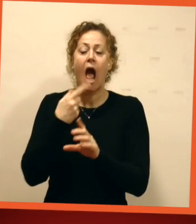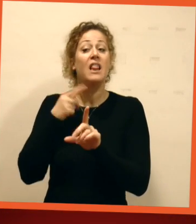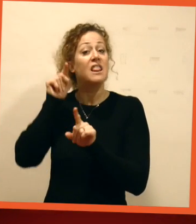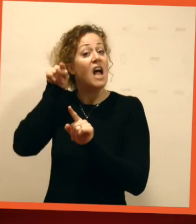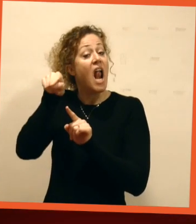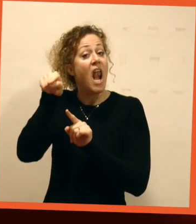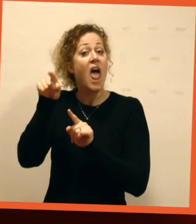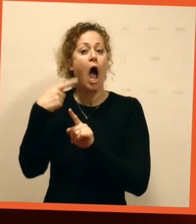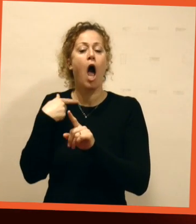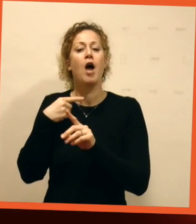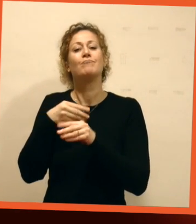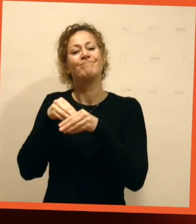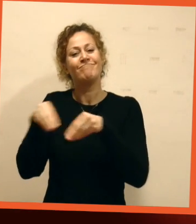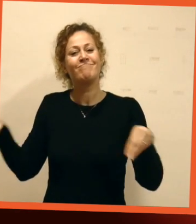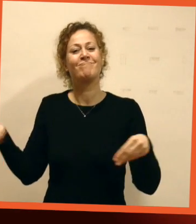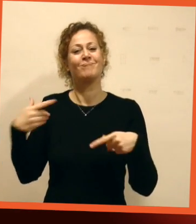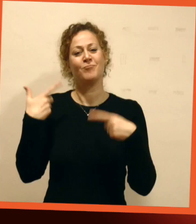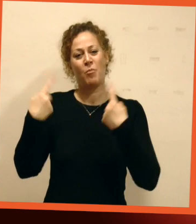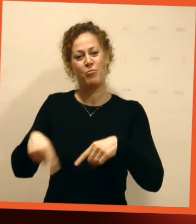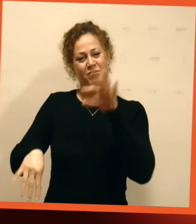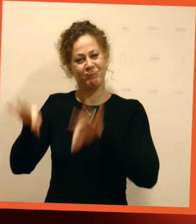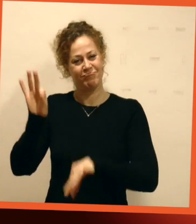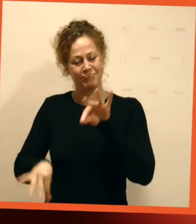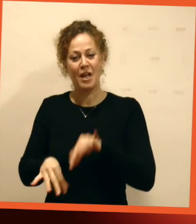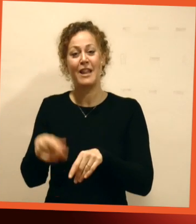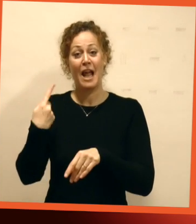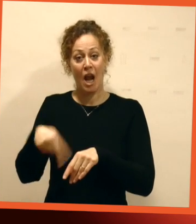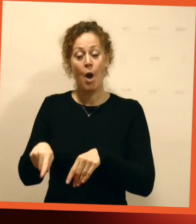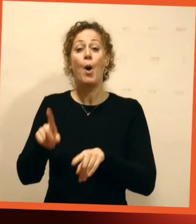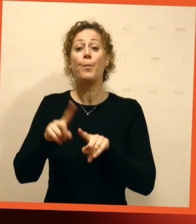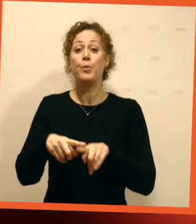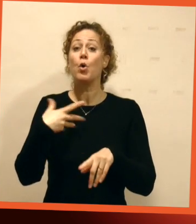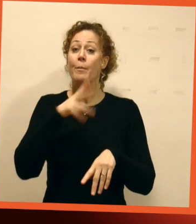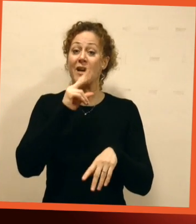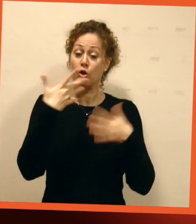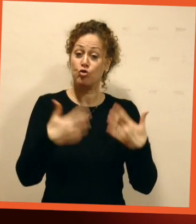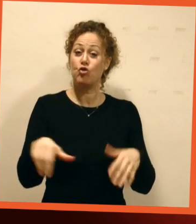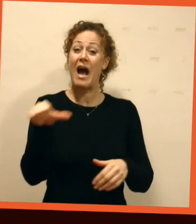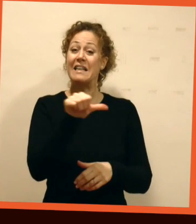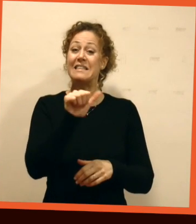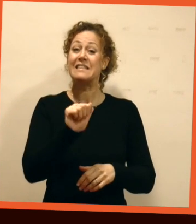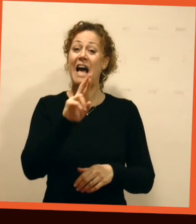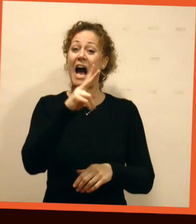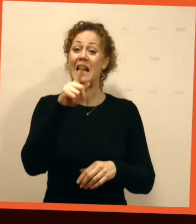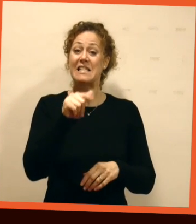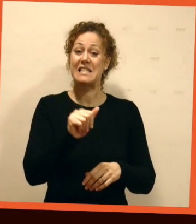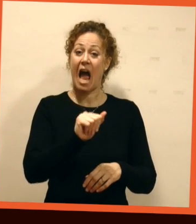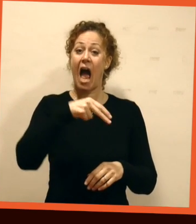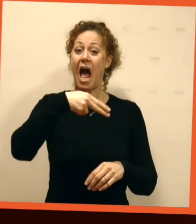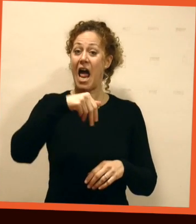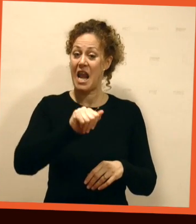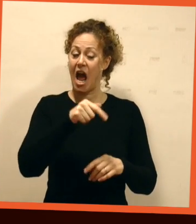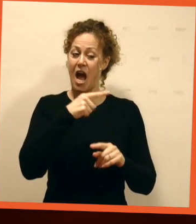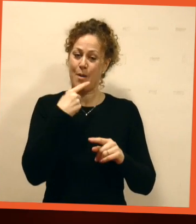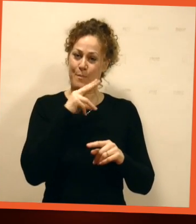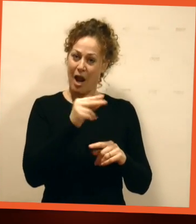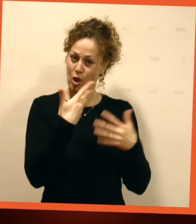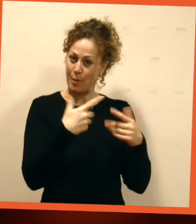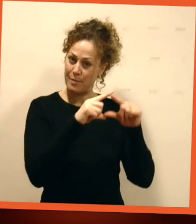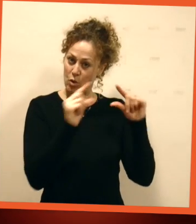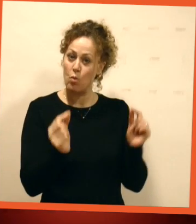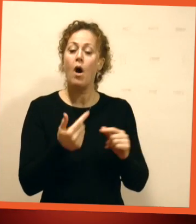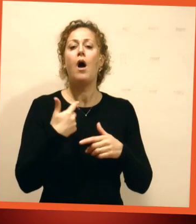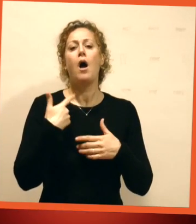delle esibizioni di questo genere, il già citato raduno di Sarzana e cose di questo genere. Ma adesso